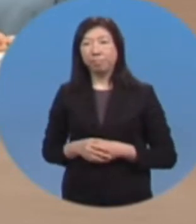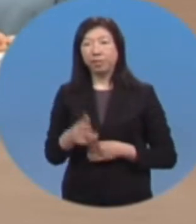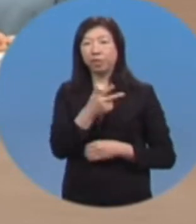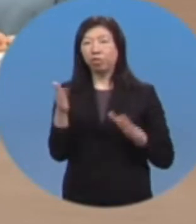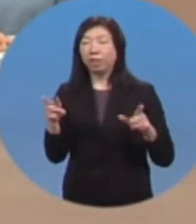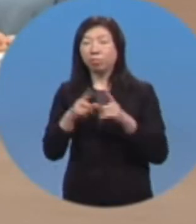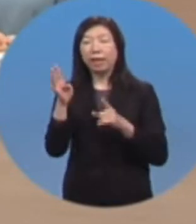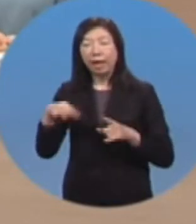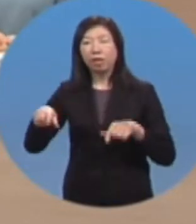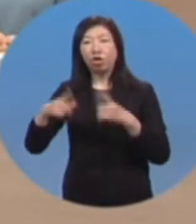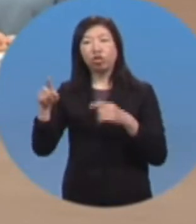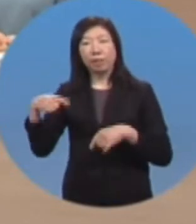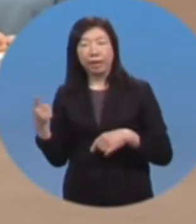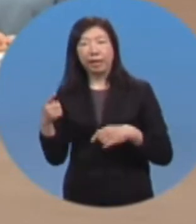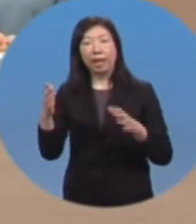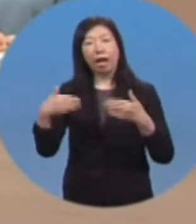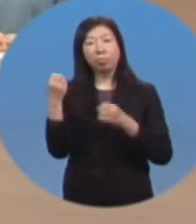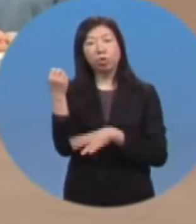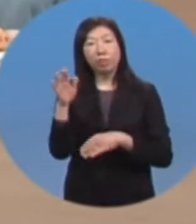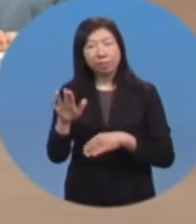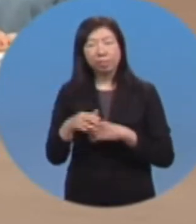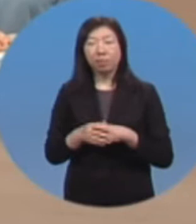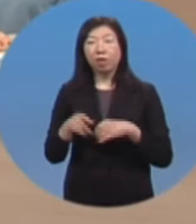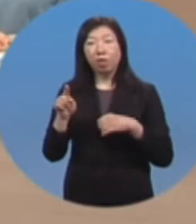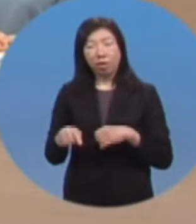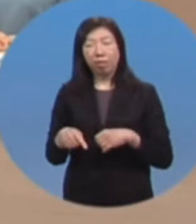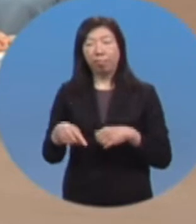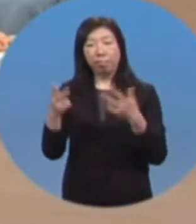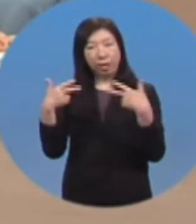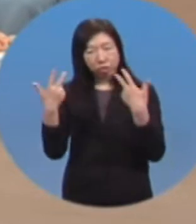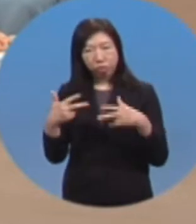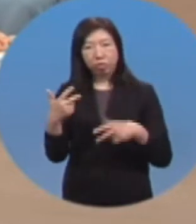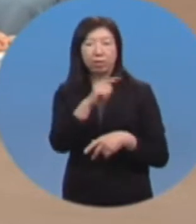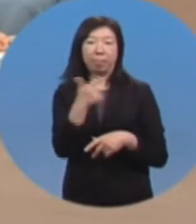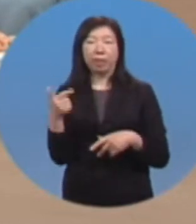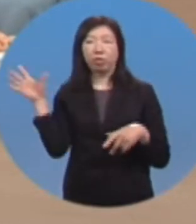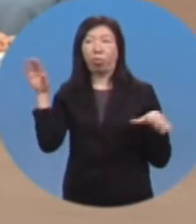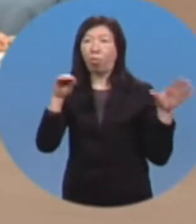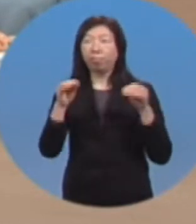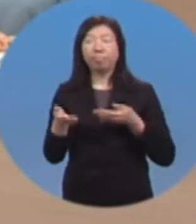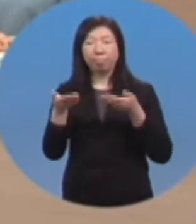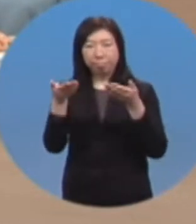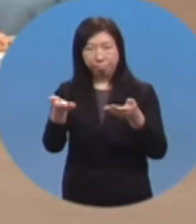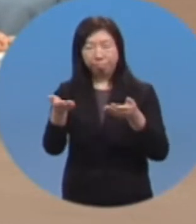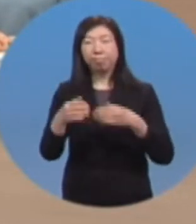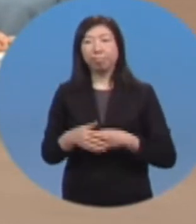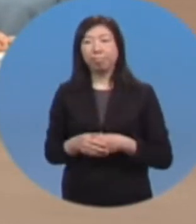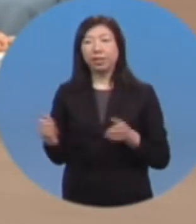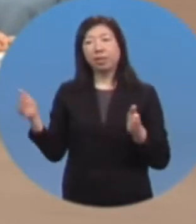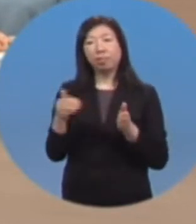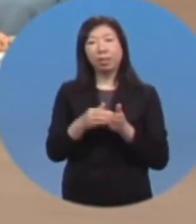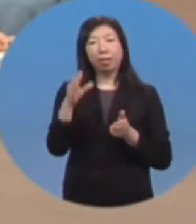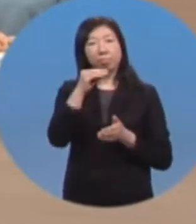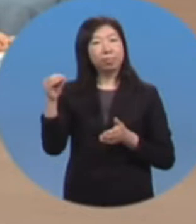ウィークリー千葉県小杉真希です。 春本ゆなです。 この番組では毎週千葉県のさまざまな話題をお届けしてまいります。 番組